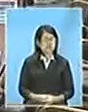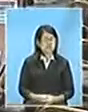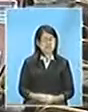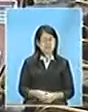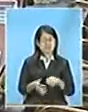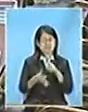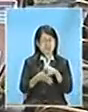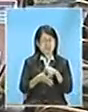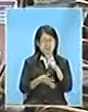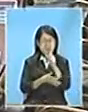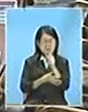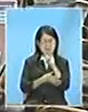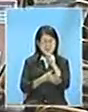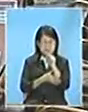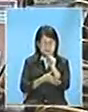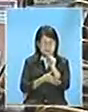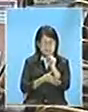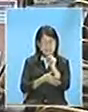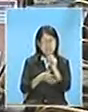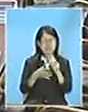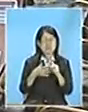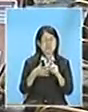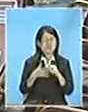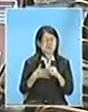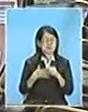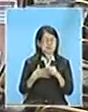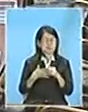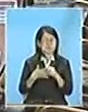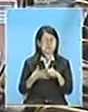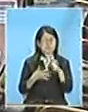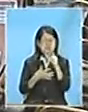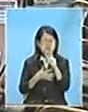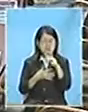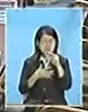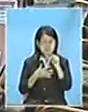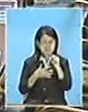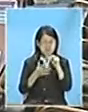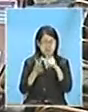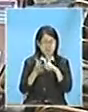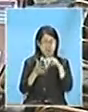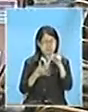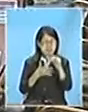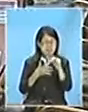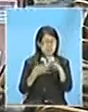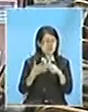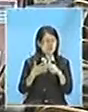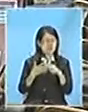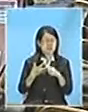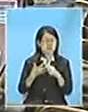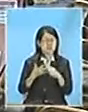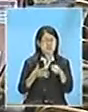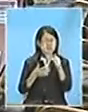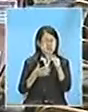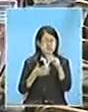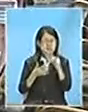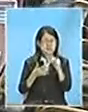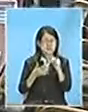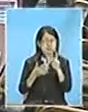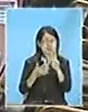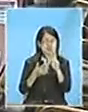นายอโนไทยฤทธิปัญญาวงศ์นายอนันต์อริยชัยพาณิชย์นายอนุรักษ์นิยม